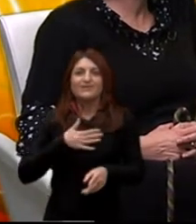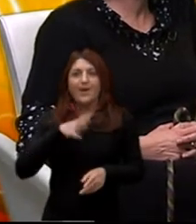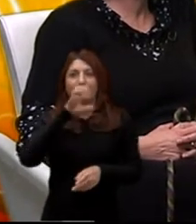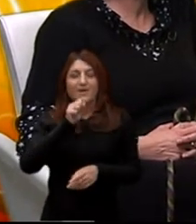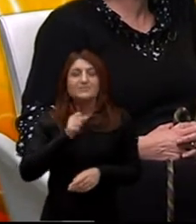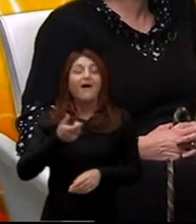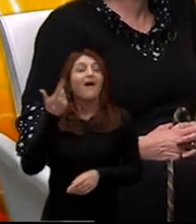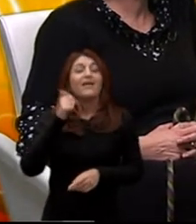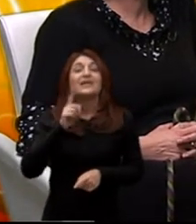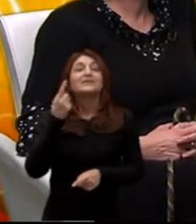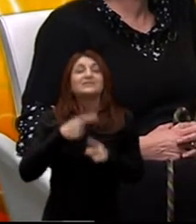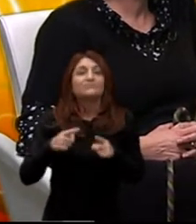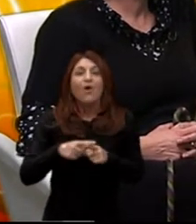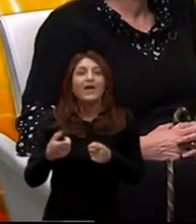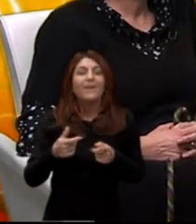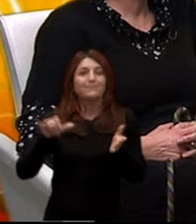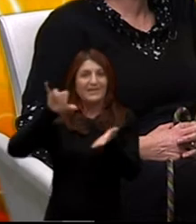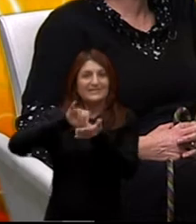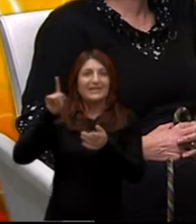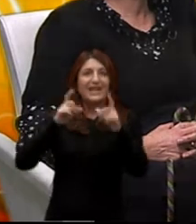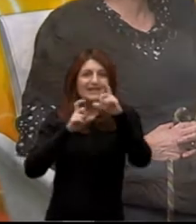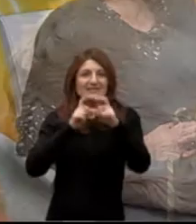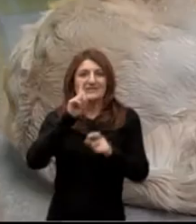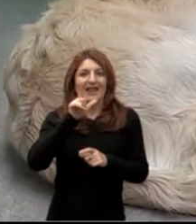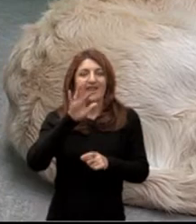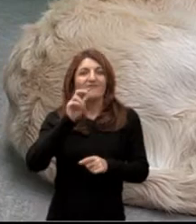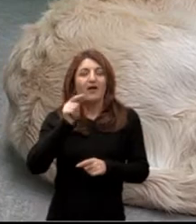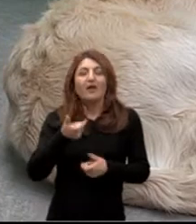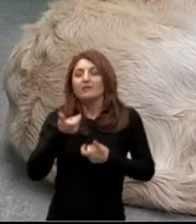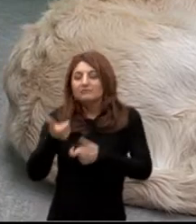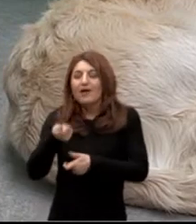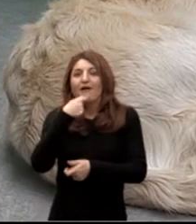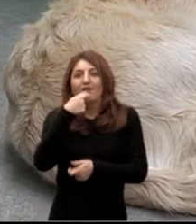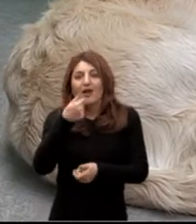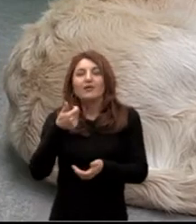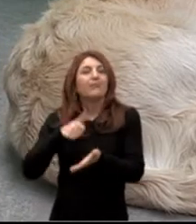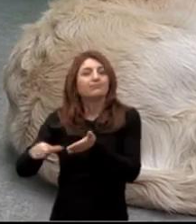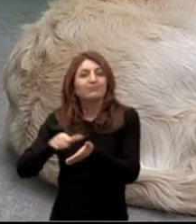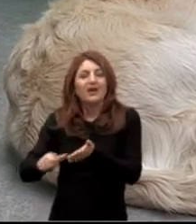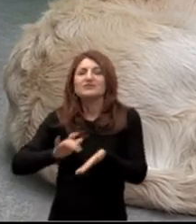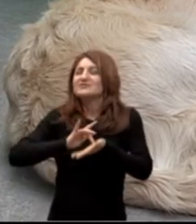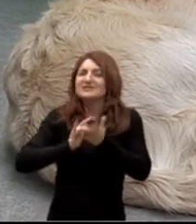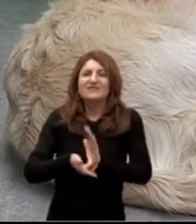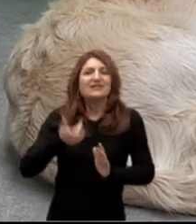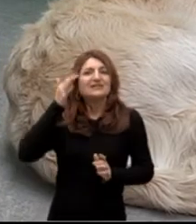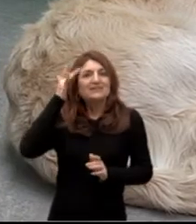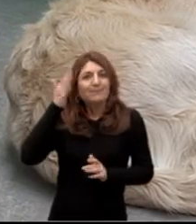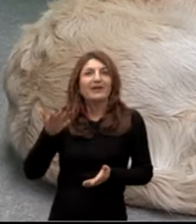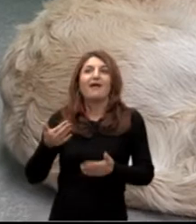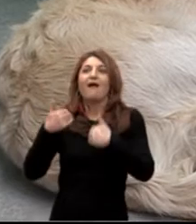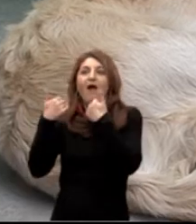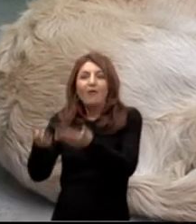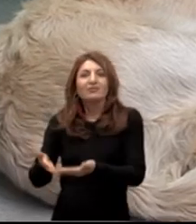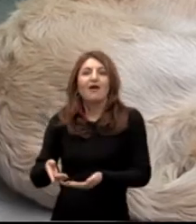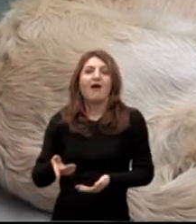centar Silvers nosi sve troškove koji su... O toj životinji. O toj životinji i vode cjelokupnu skrb da vam pomogne i da vam je